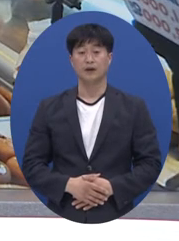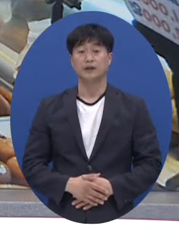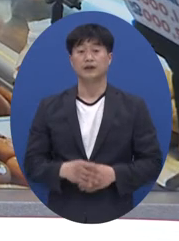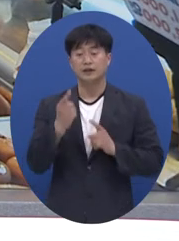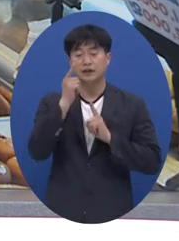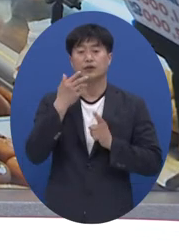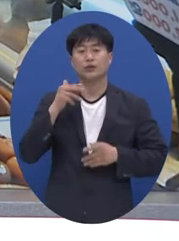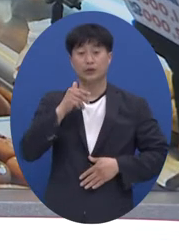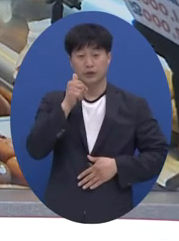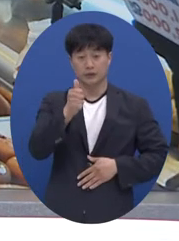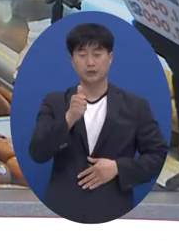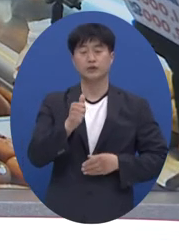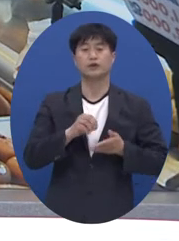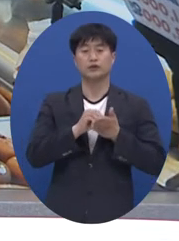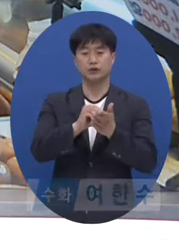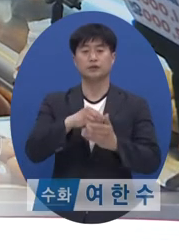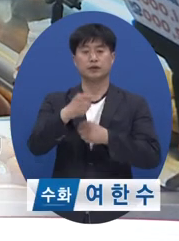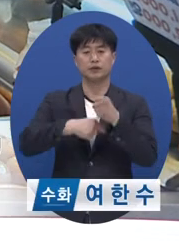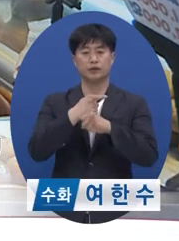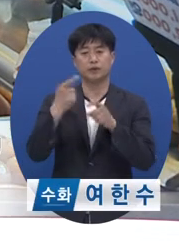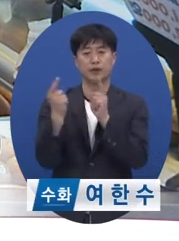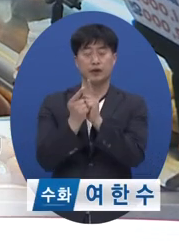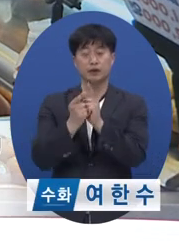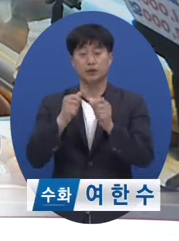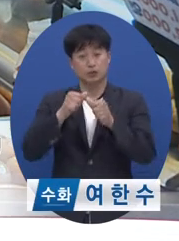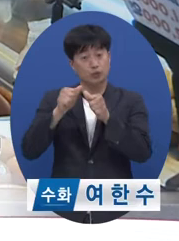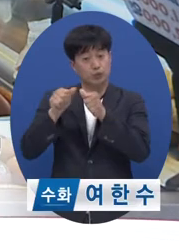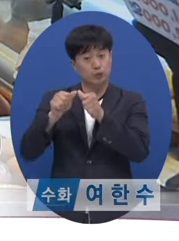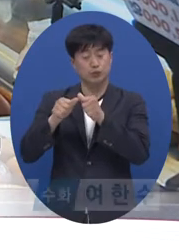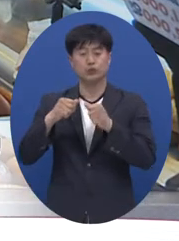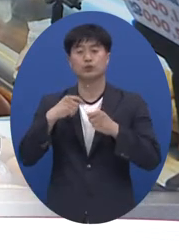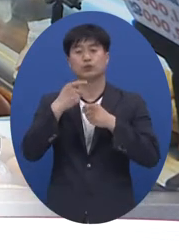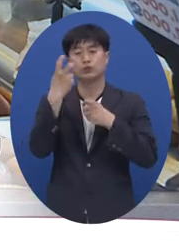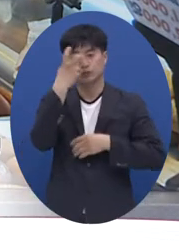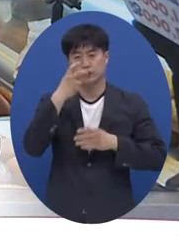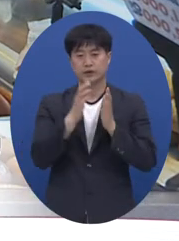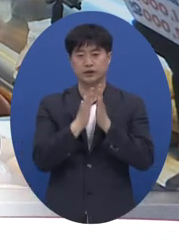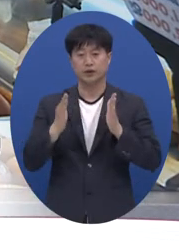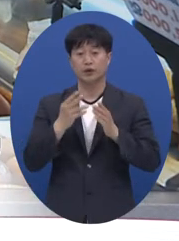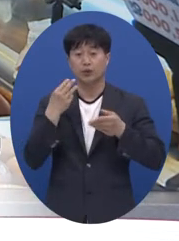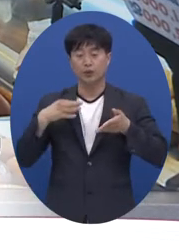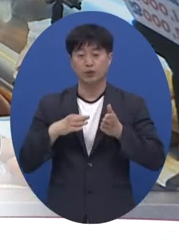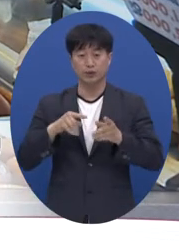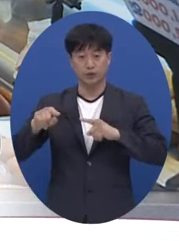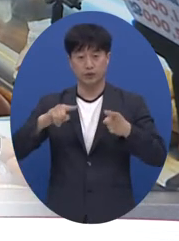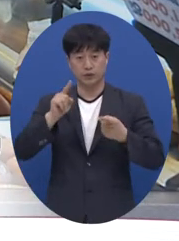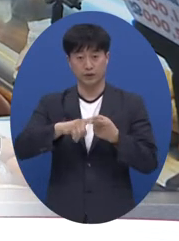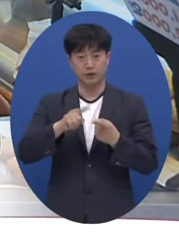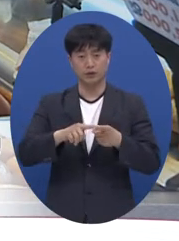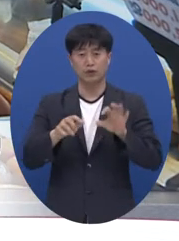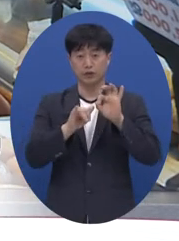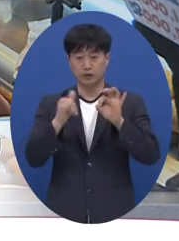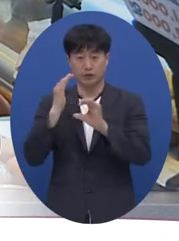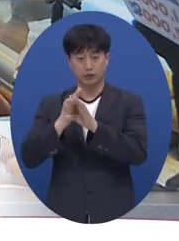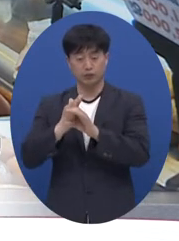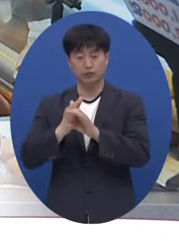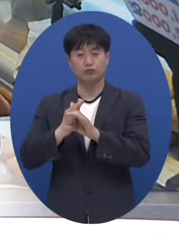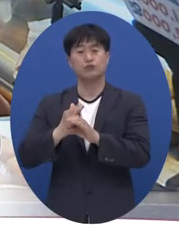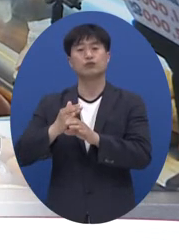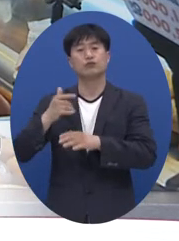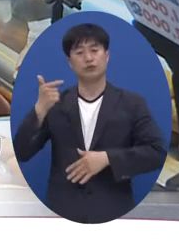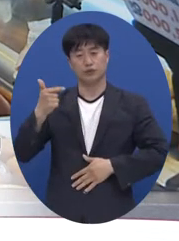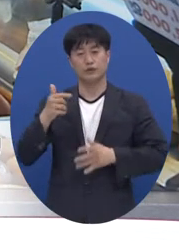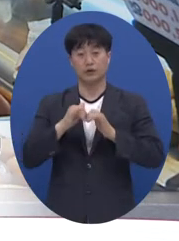경기도가 이재명 경기도지사 취임 1년을 맞아 여론조사를 실시했습니다. 도정 운영에 대해서는 10명 중 6명이